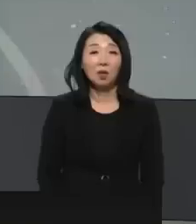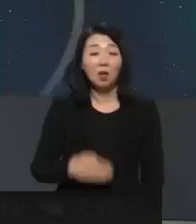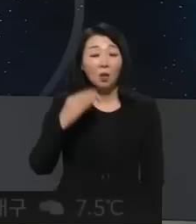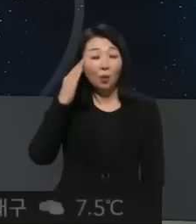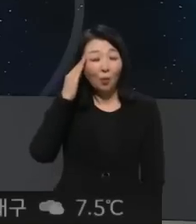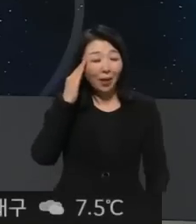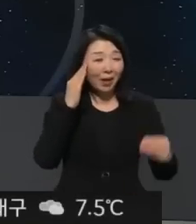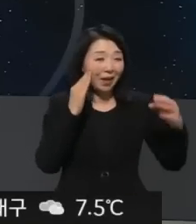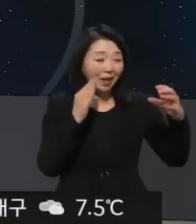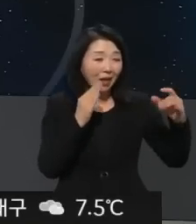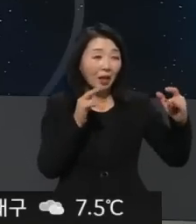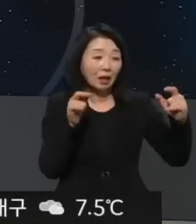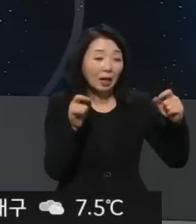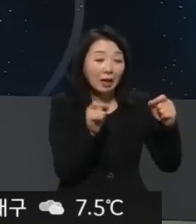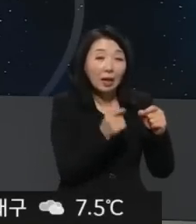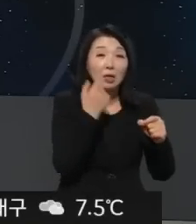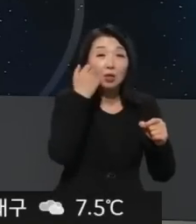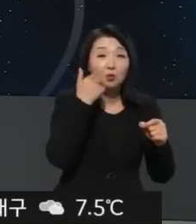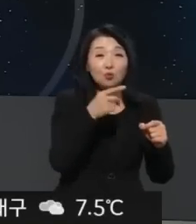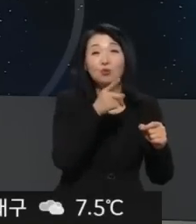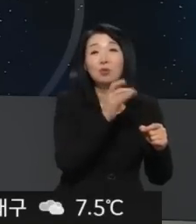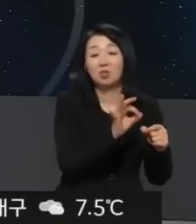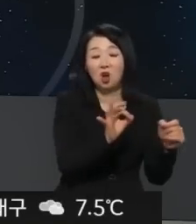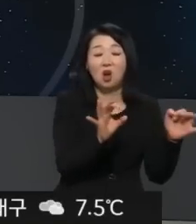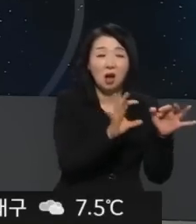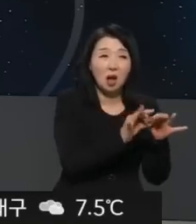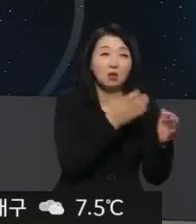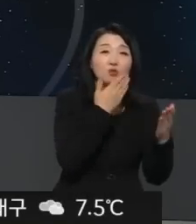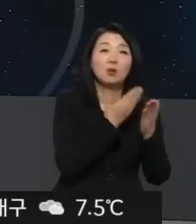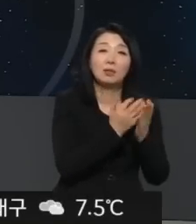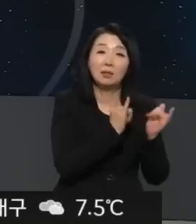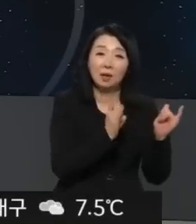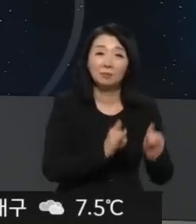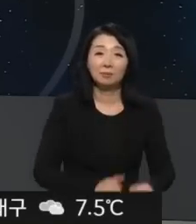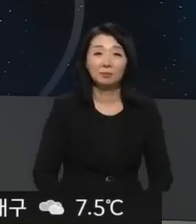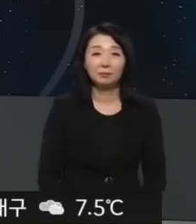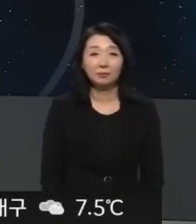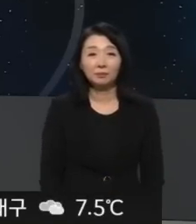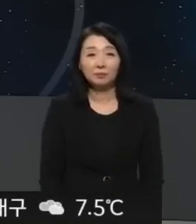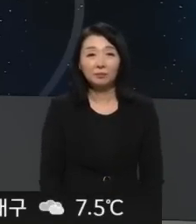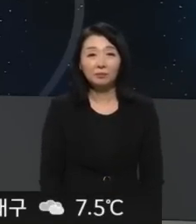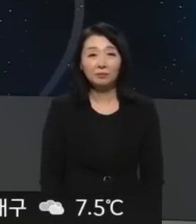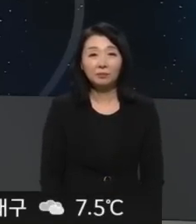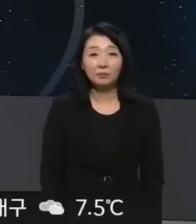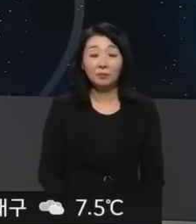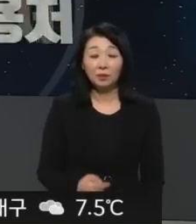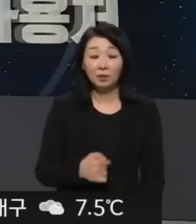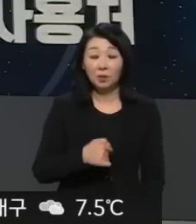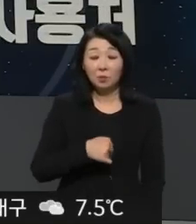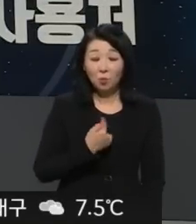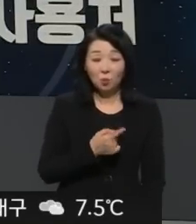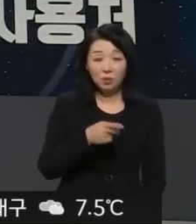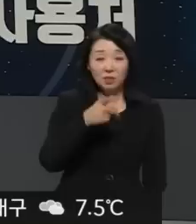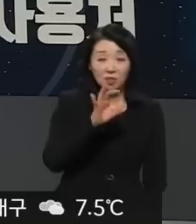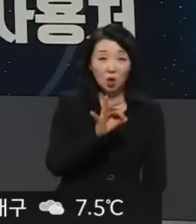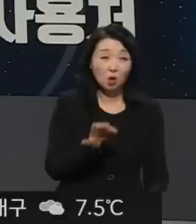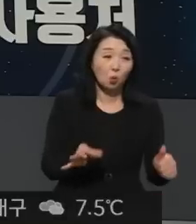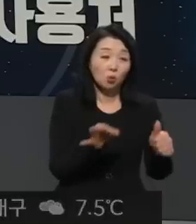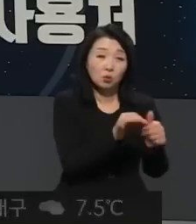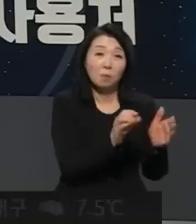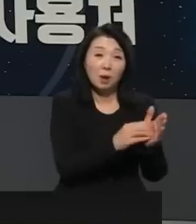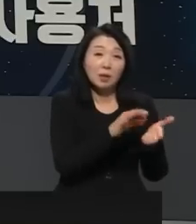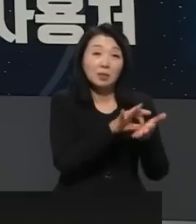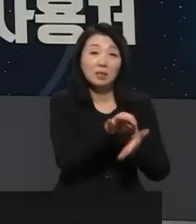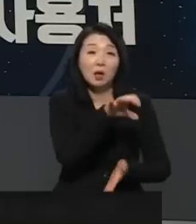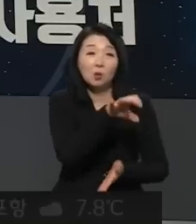가까이 붙어있는 이 대표와 정 전 실장이 핵심이라는 겁니다. 따라서 본인이 정 전 실장에게 건넨 돈 그리고 그